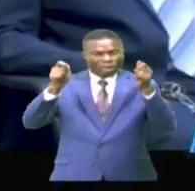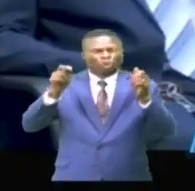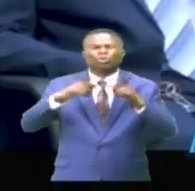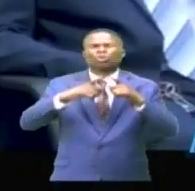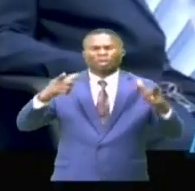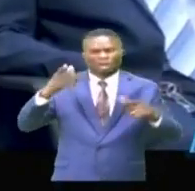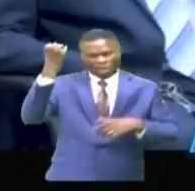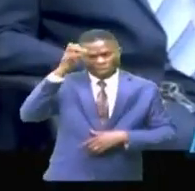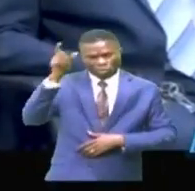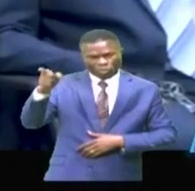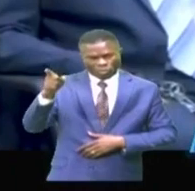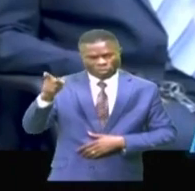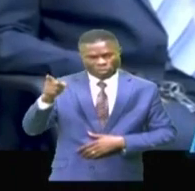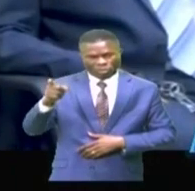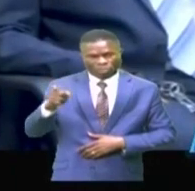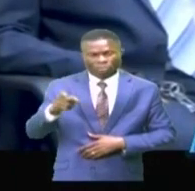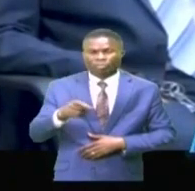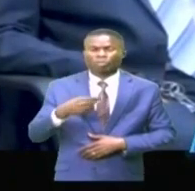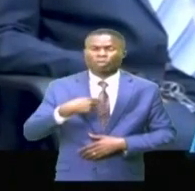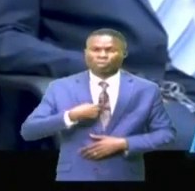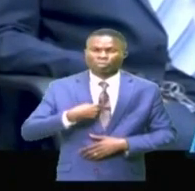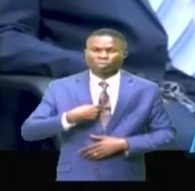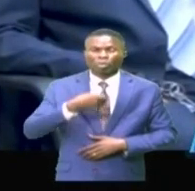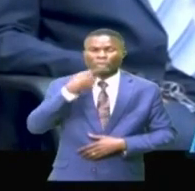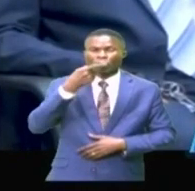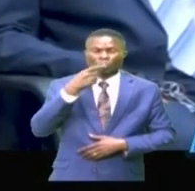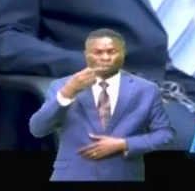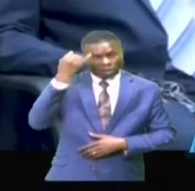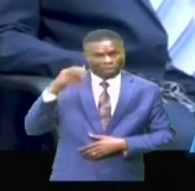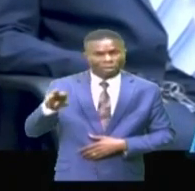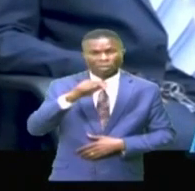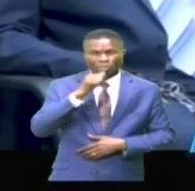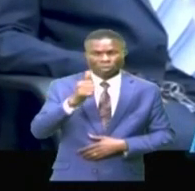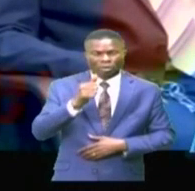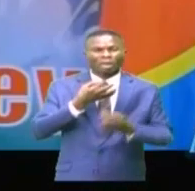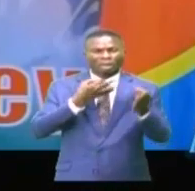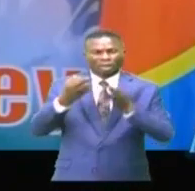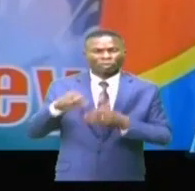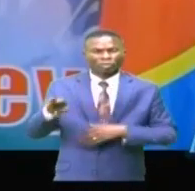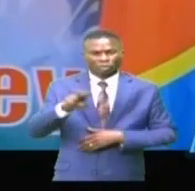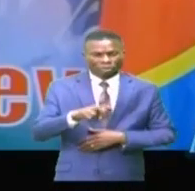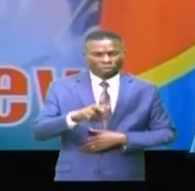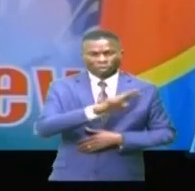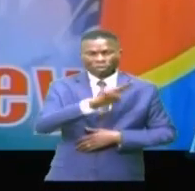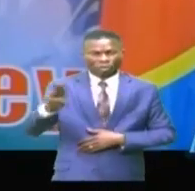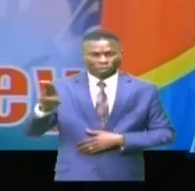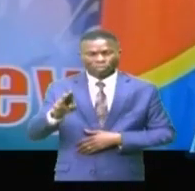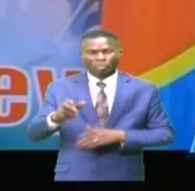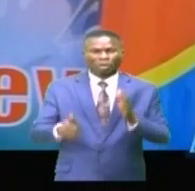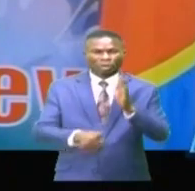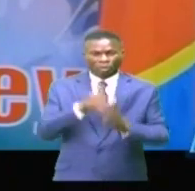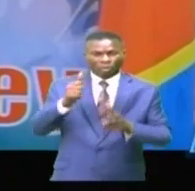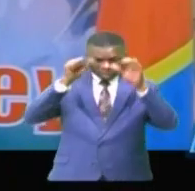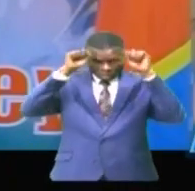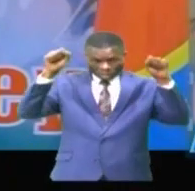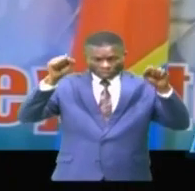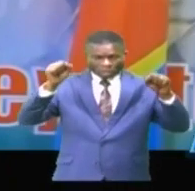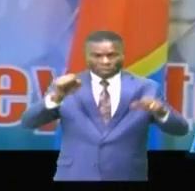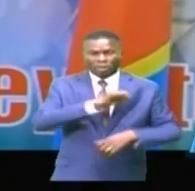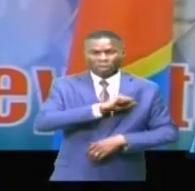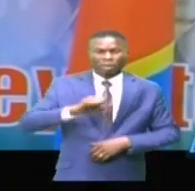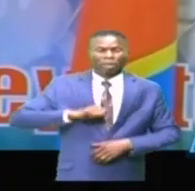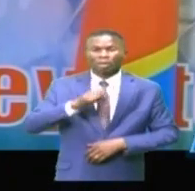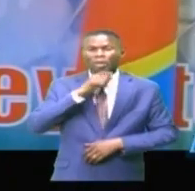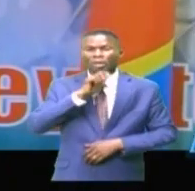justement je voudrais pas aller là où vous êtes mais je peux vous donner des exemples en 2011 qui était Président de la CENI